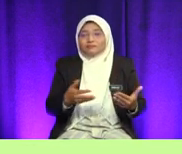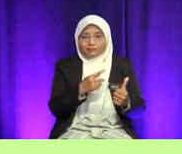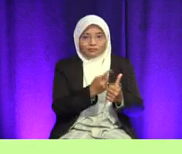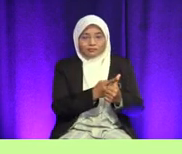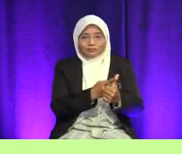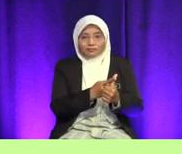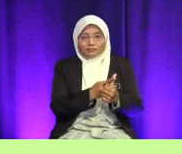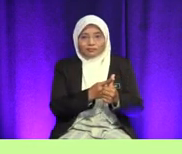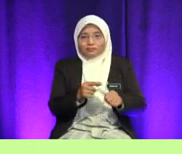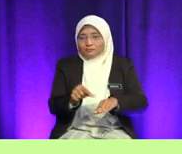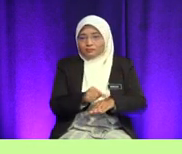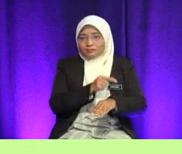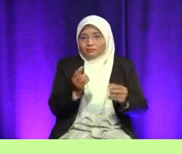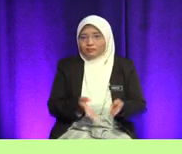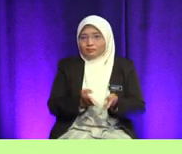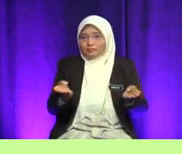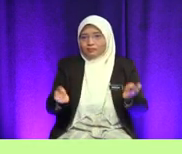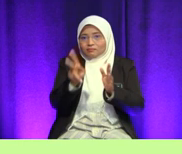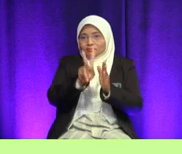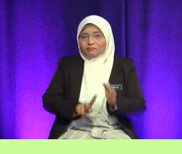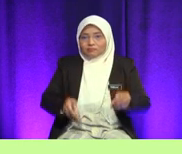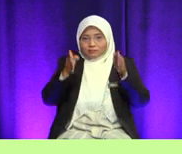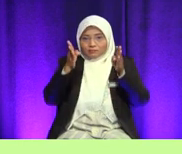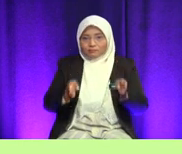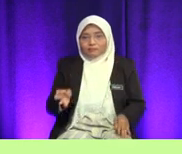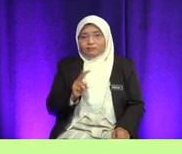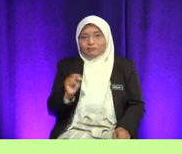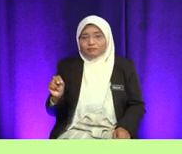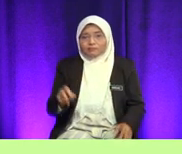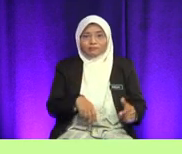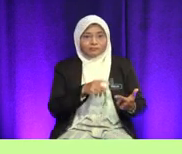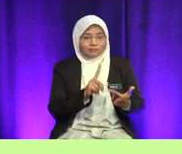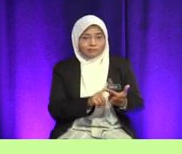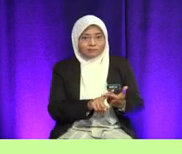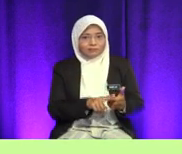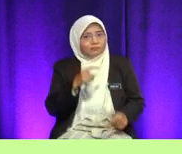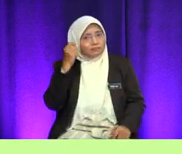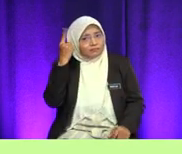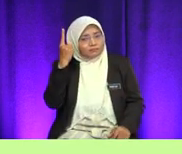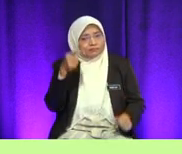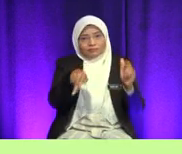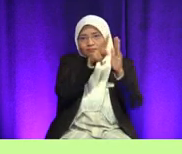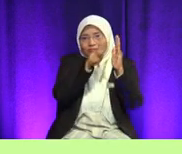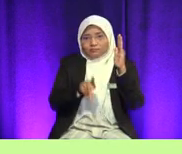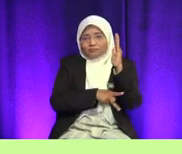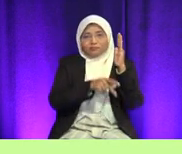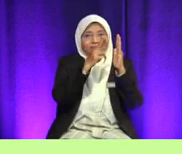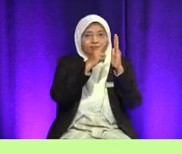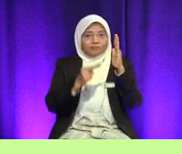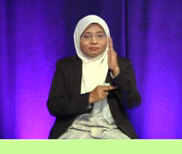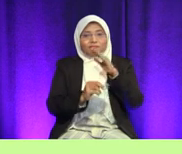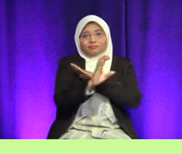dan menghayati prinsip rukun negara yang dapat menjamin perpaduan kaum memahami dan